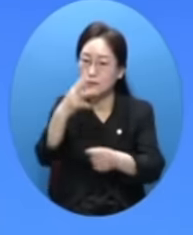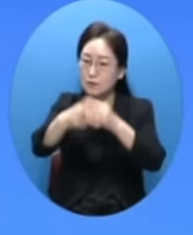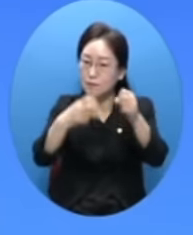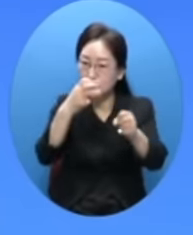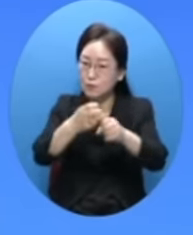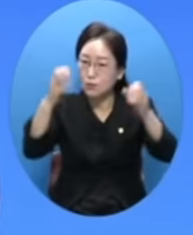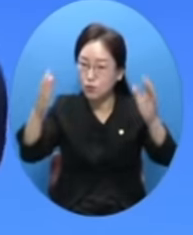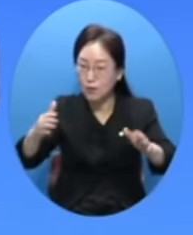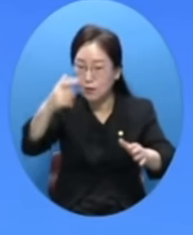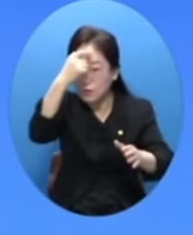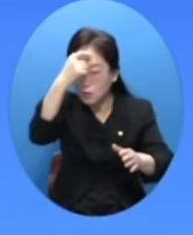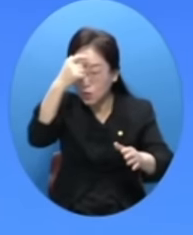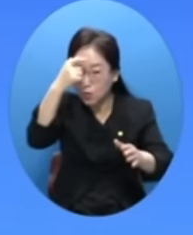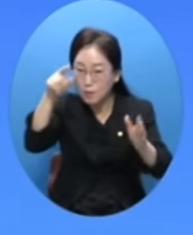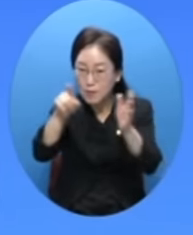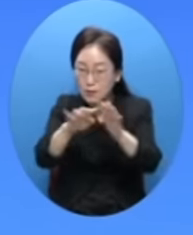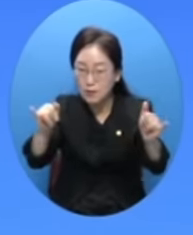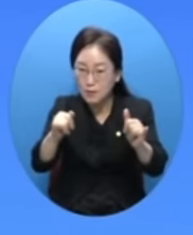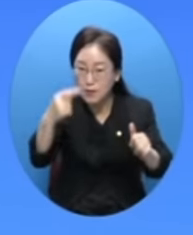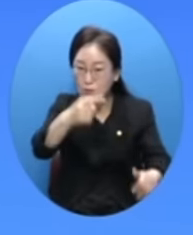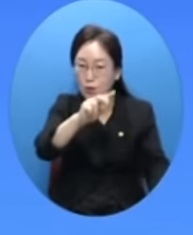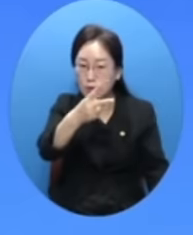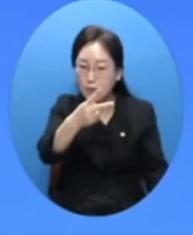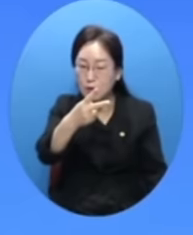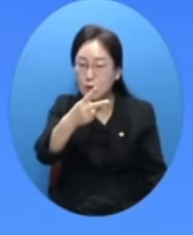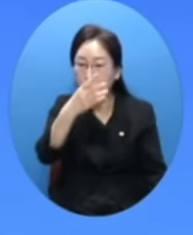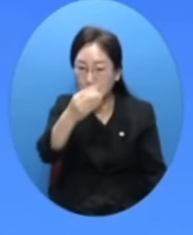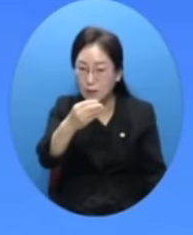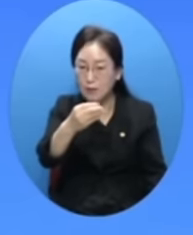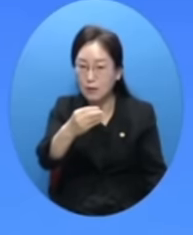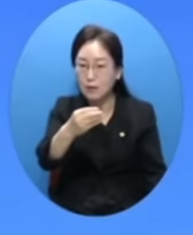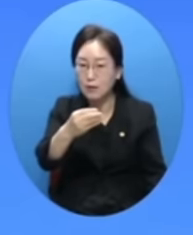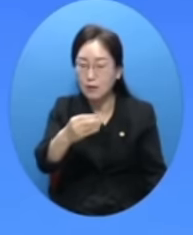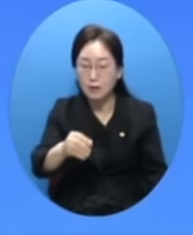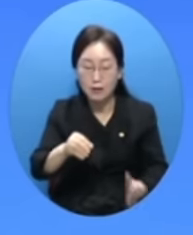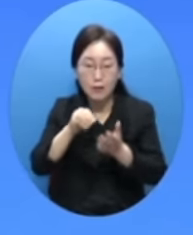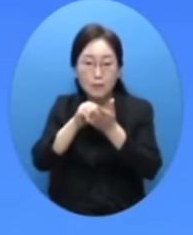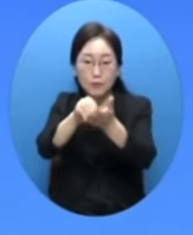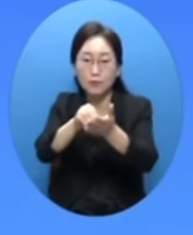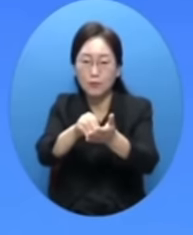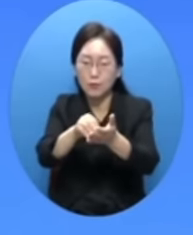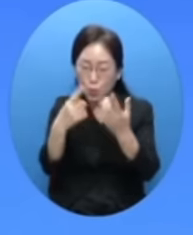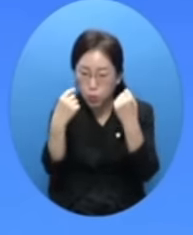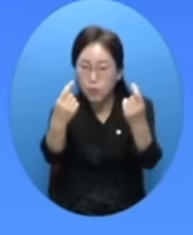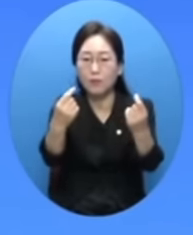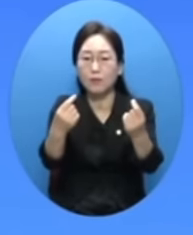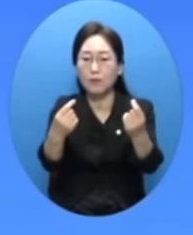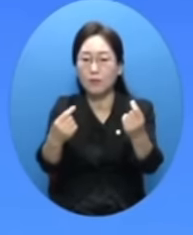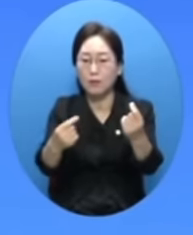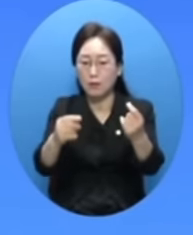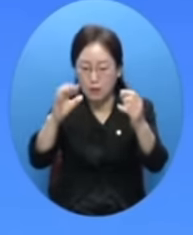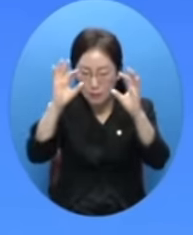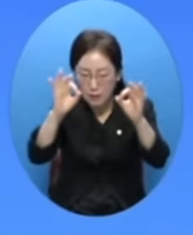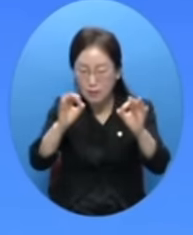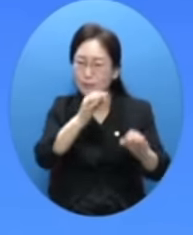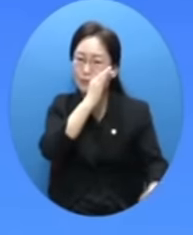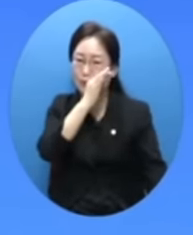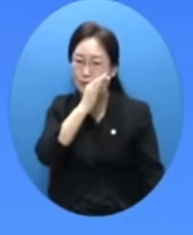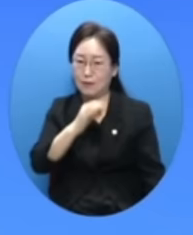30년째 기독교 인구가 1200만 등록교인으로 멈춰 있는데 부끄러운 일입니다.